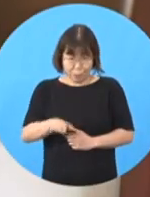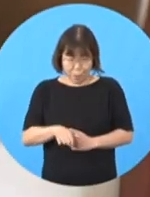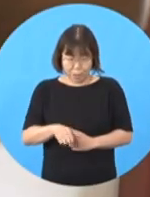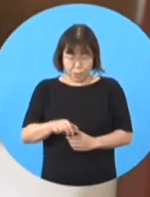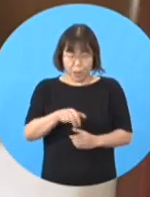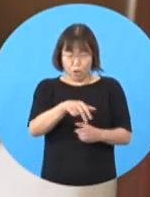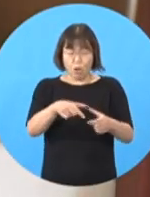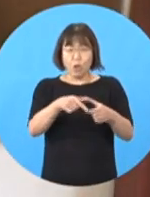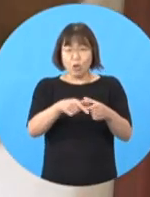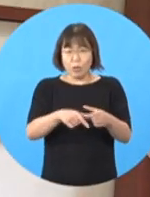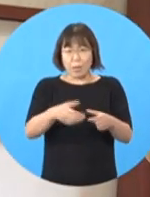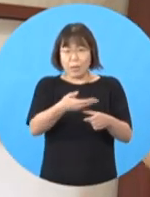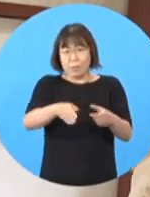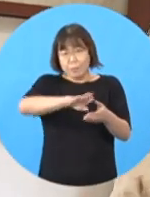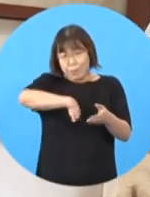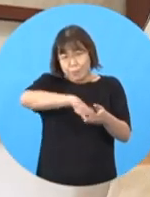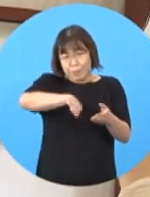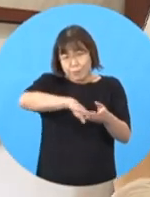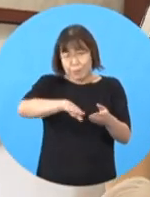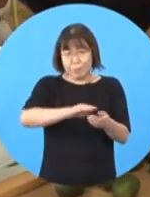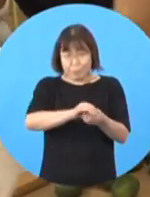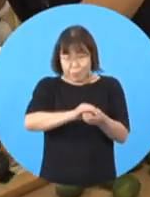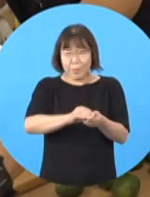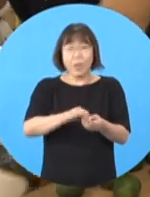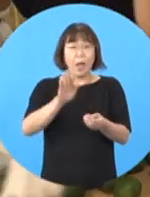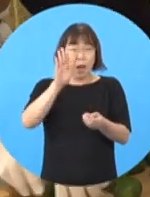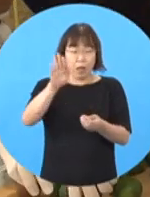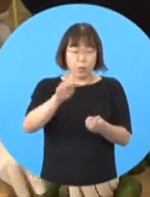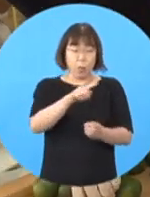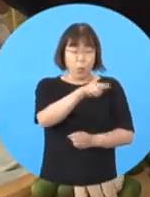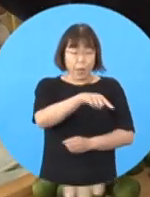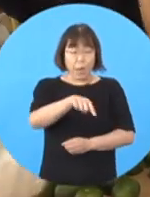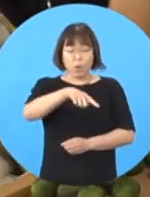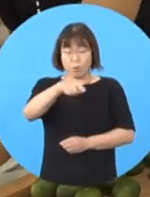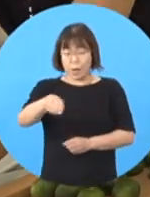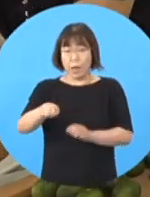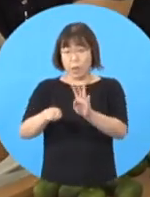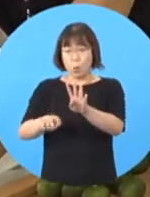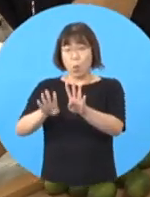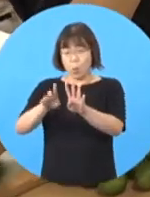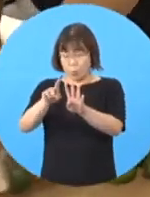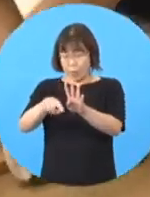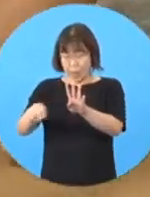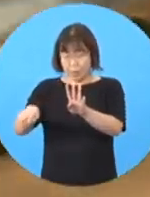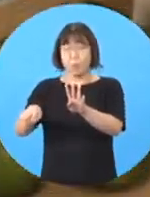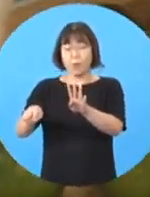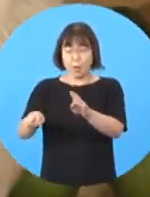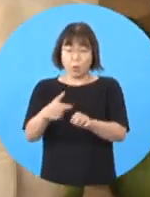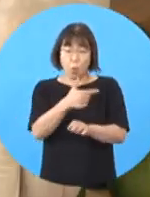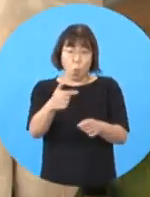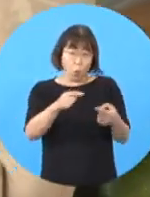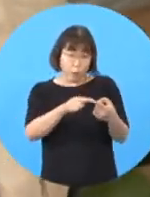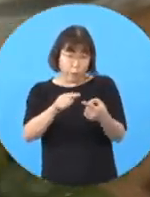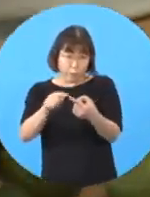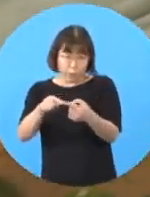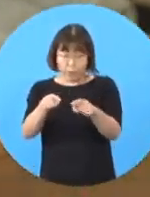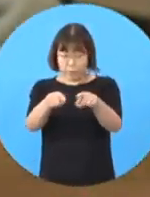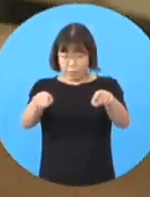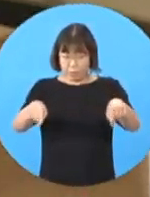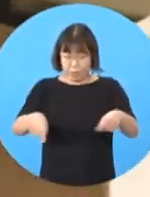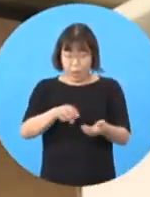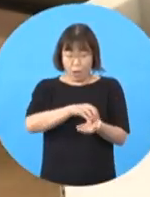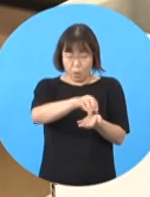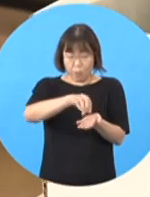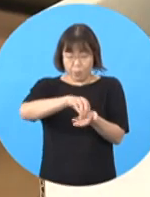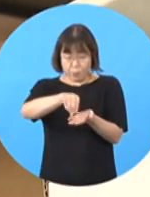が残らないよう念入りに拭き取った後、L から4L サイズまで4段階の大きさごとに1キロ箱に詰めていきます